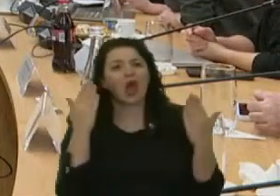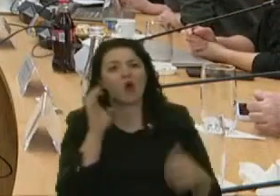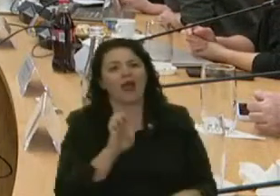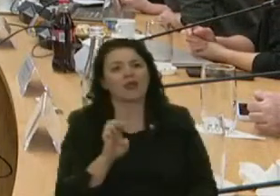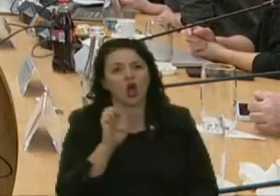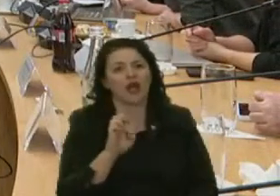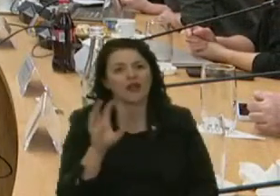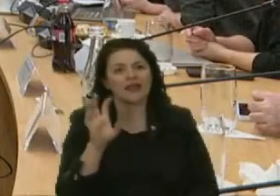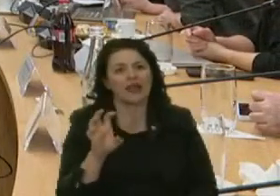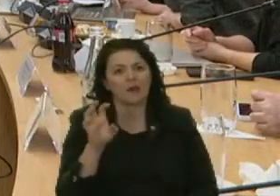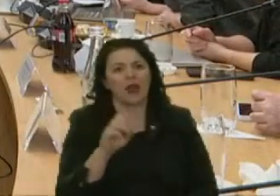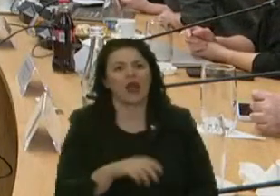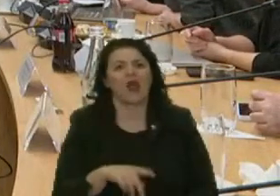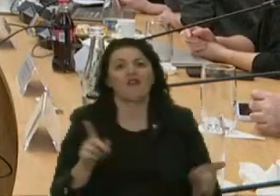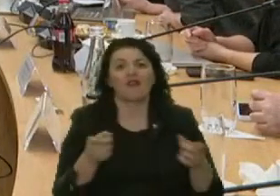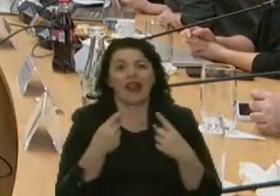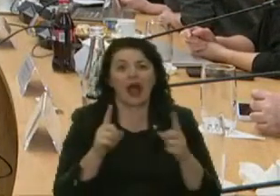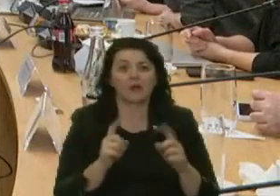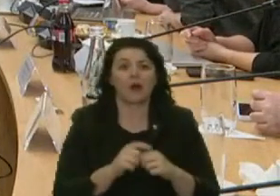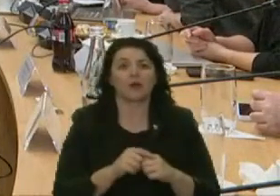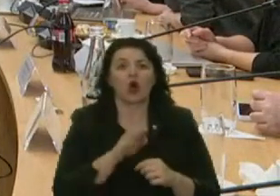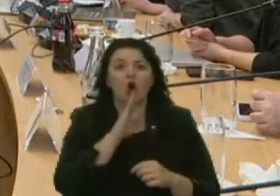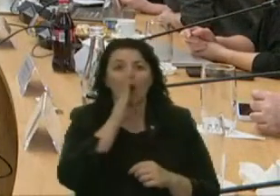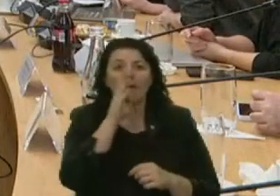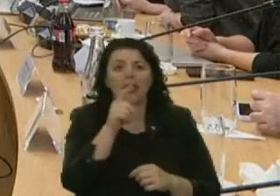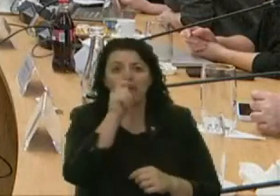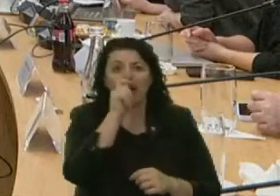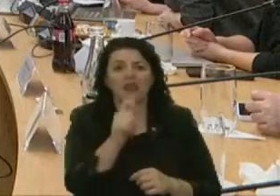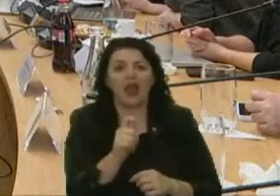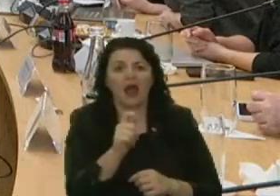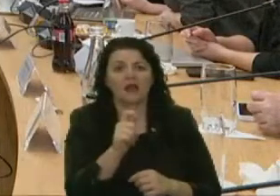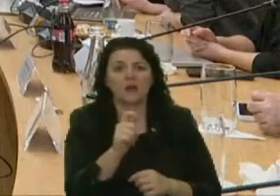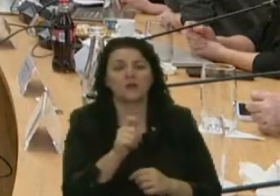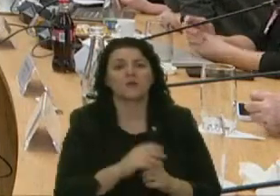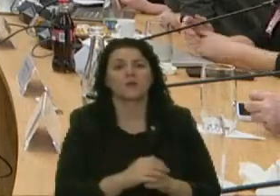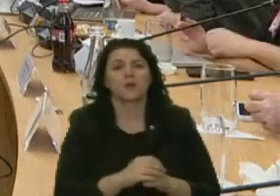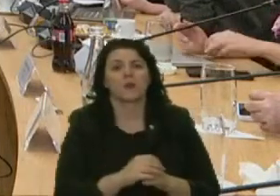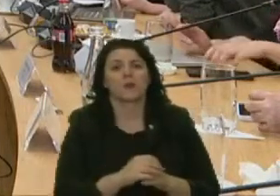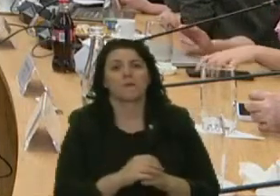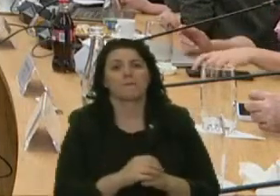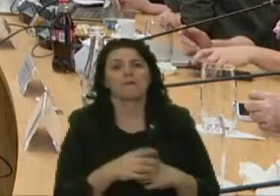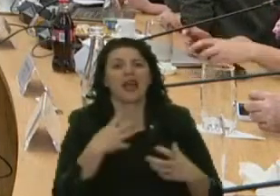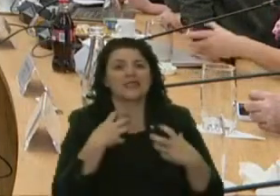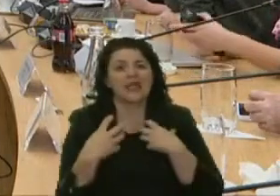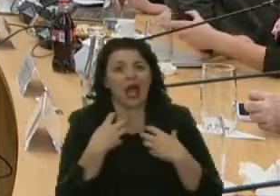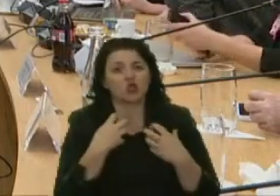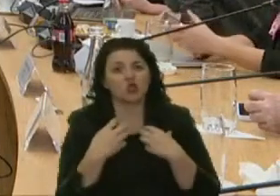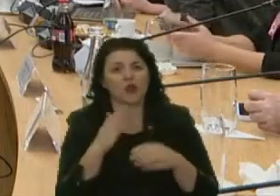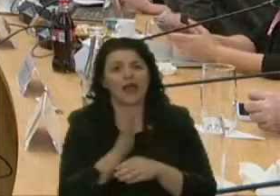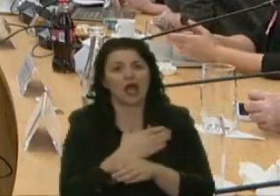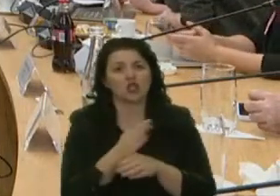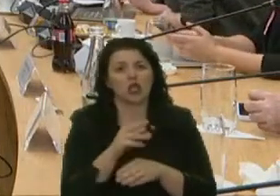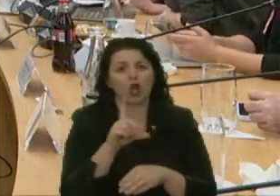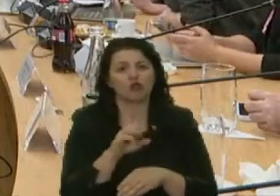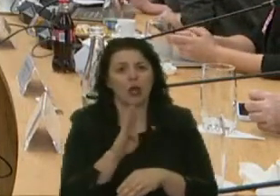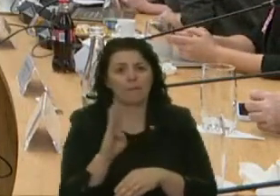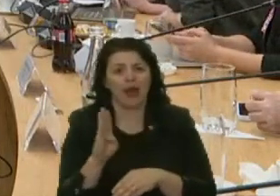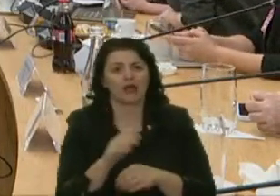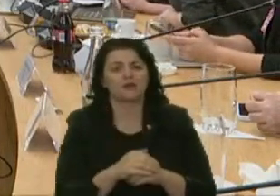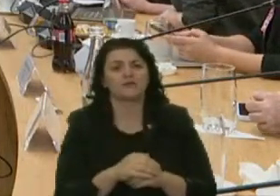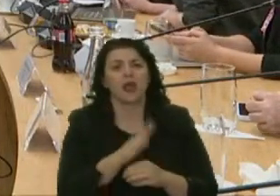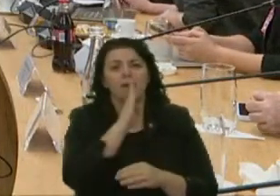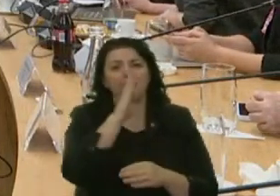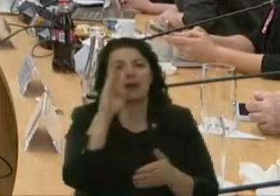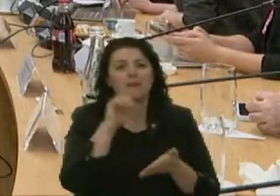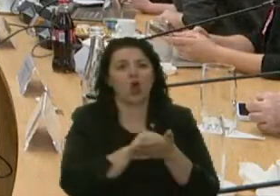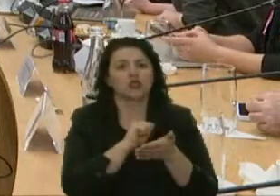Transilvaniei Filarmonica de stat opera maghiară din din Cluj Teatrul Național Lucian Blaga biblioteca și așa mai